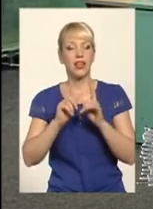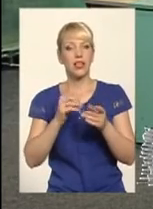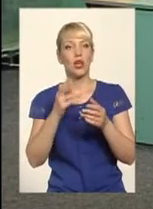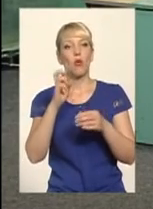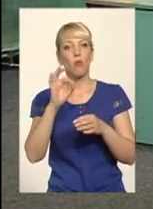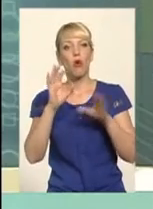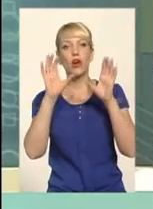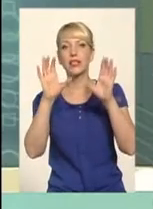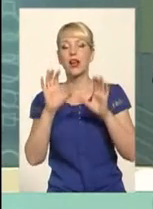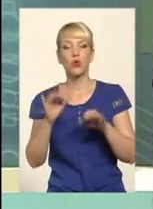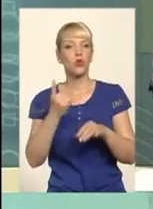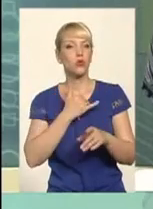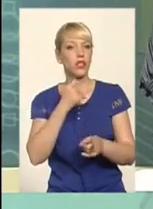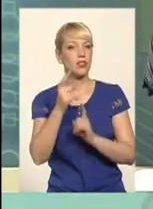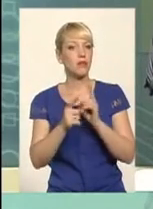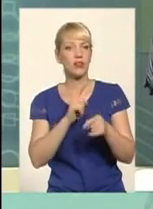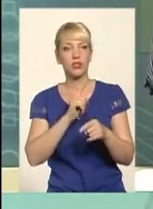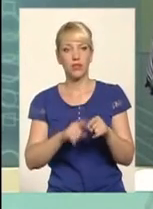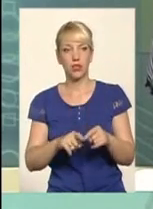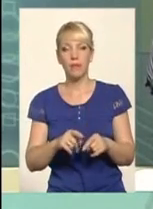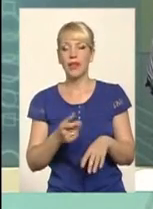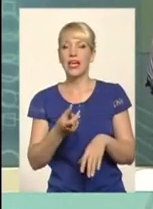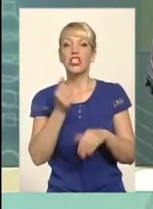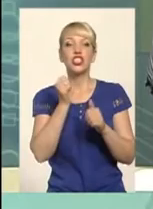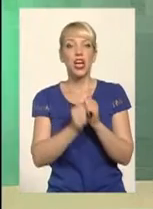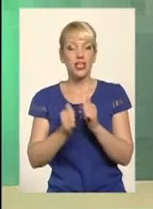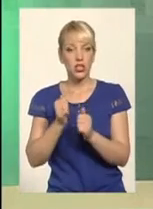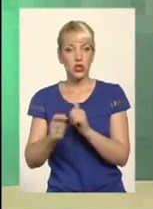нас змінюється дуже швидко. Найчастіші запитання